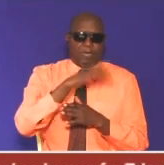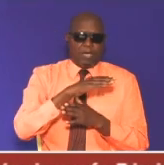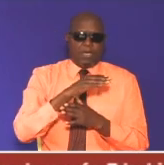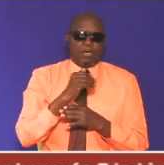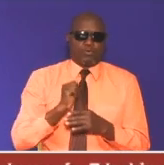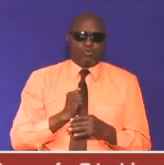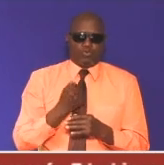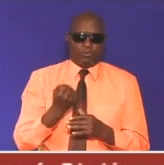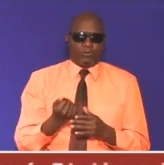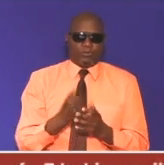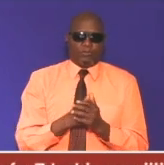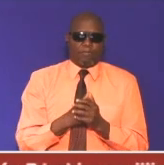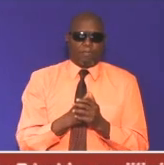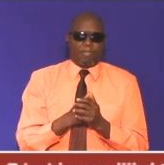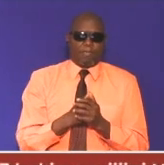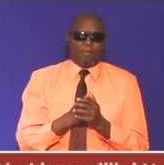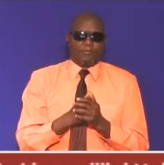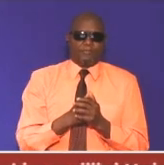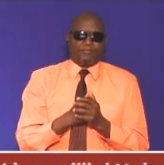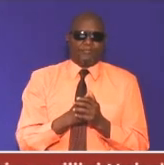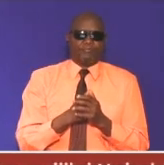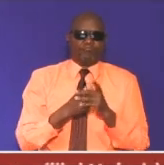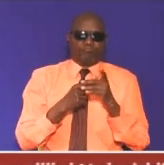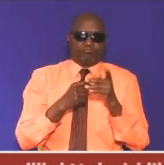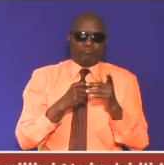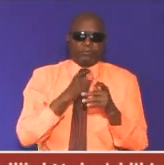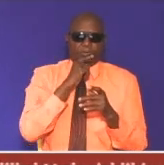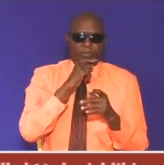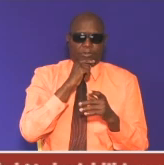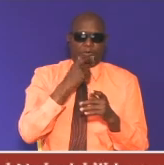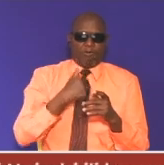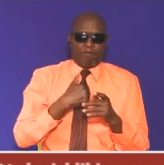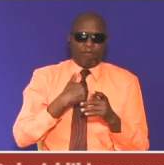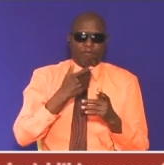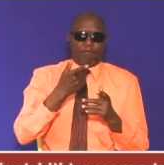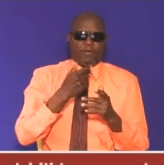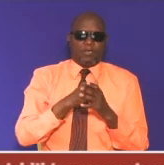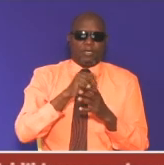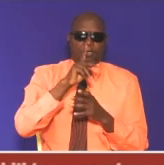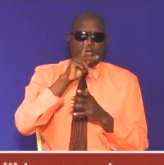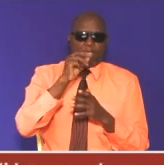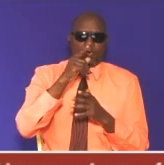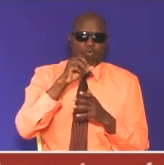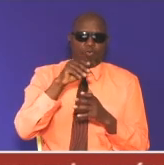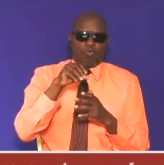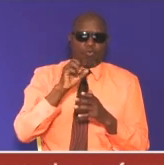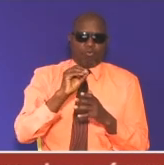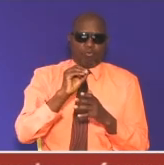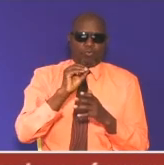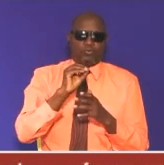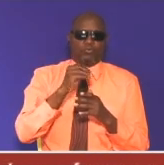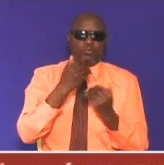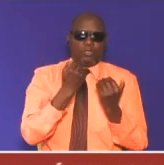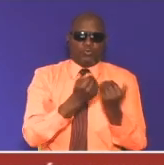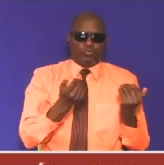Mumewe Emily John Wekesa, ambaye kwa sasa anaishi na watoto wake watatu katika kijiji cha downtown ya Kigoro, wadi ya Sinyerere katika kaunti ya